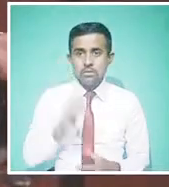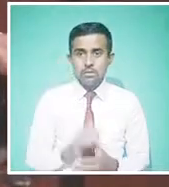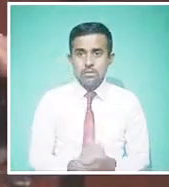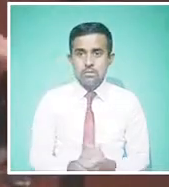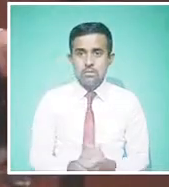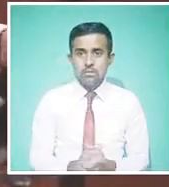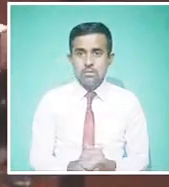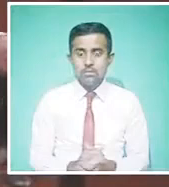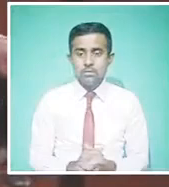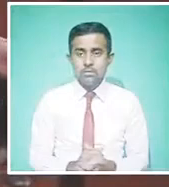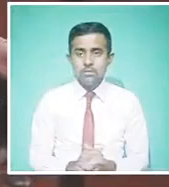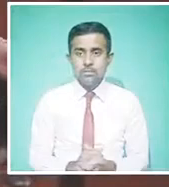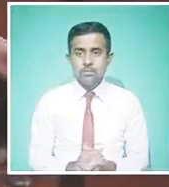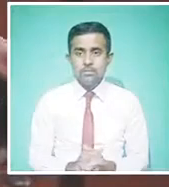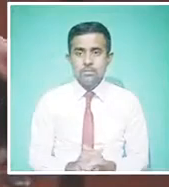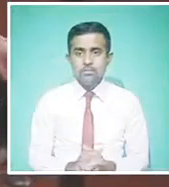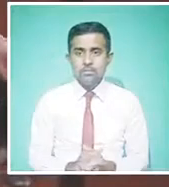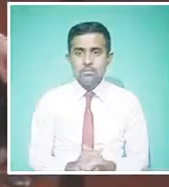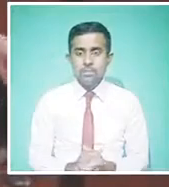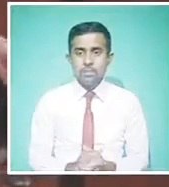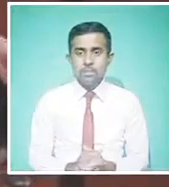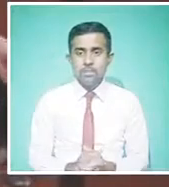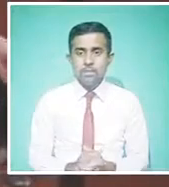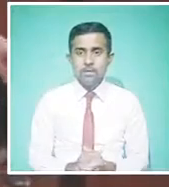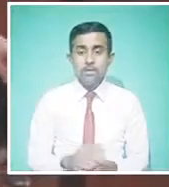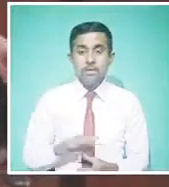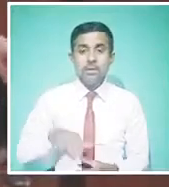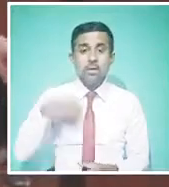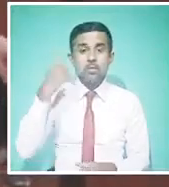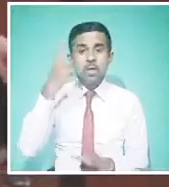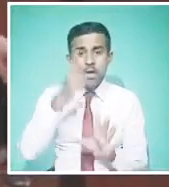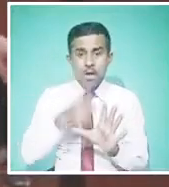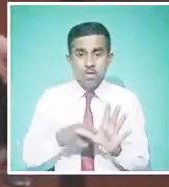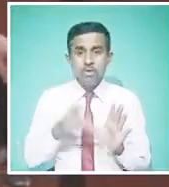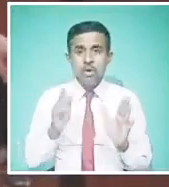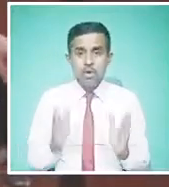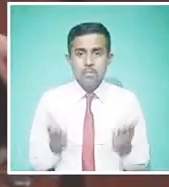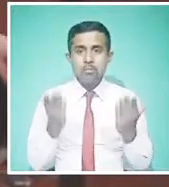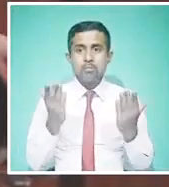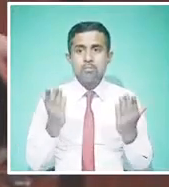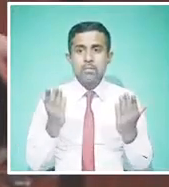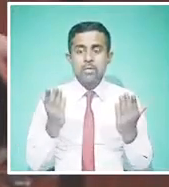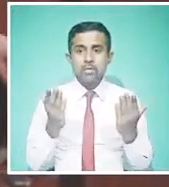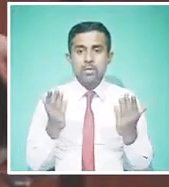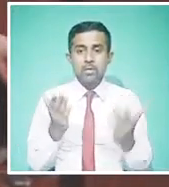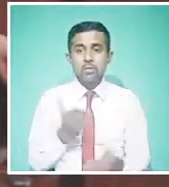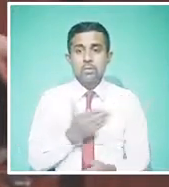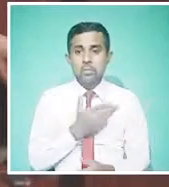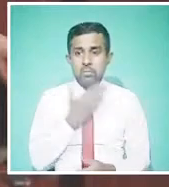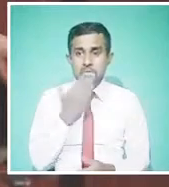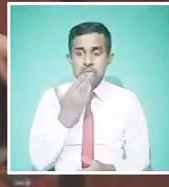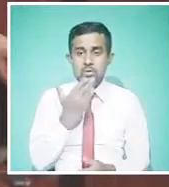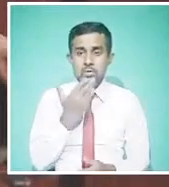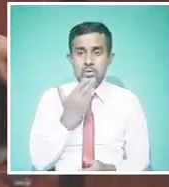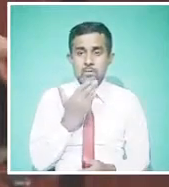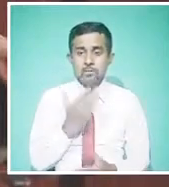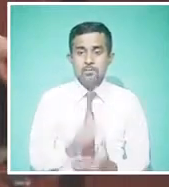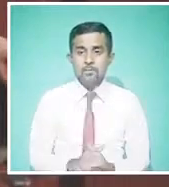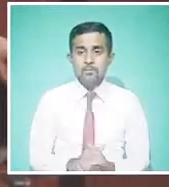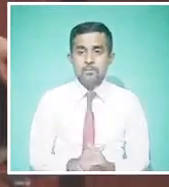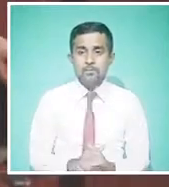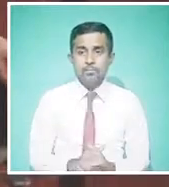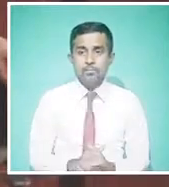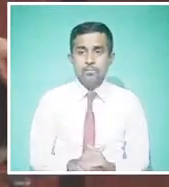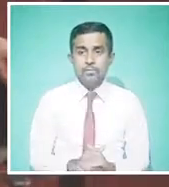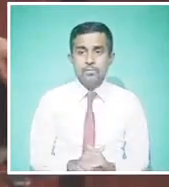வருட ஆரம்பத்திலே நடைபெறலாம் என எதிர்பார்க்கப்படுகின்ற உள்ளூராட்சி சபை